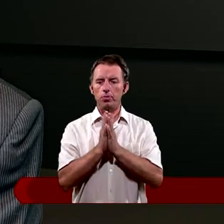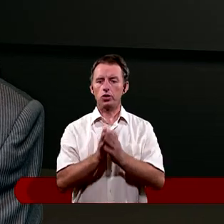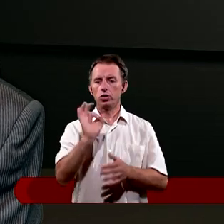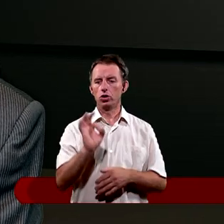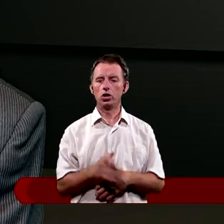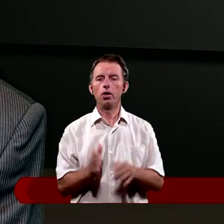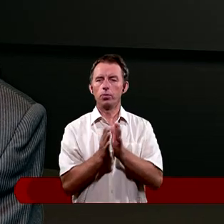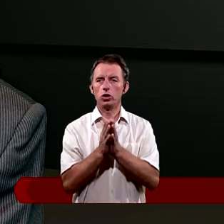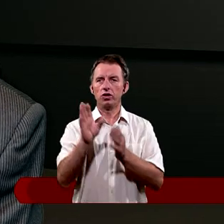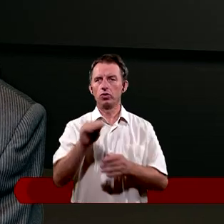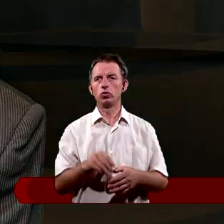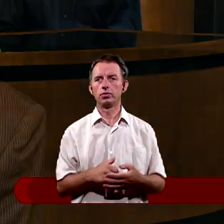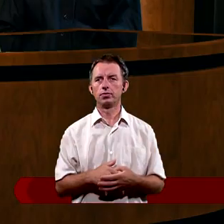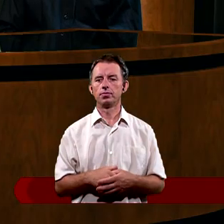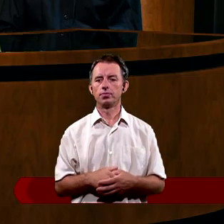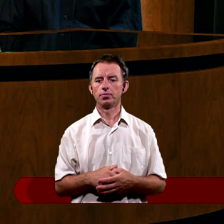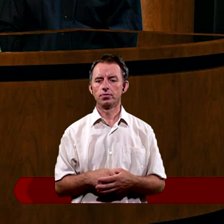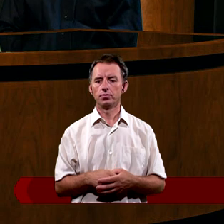poproszę o modlitwę.